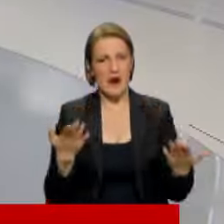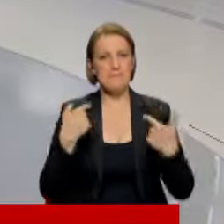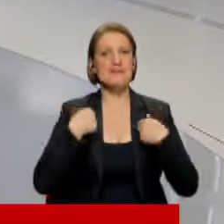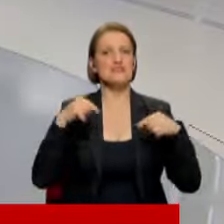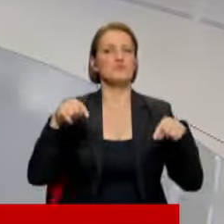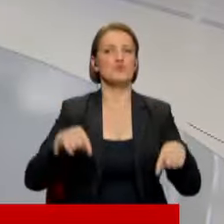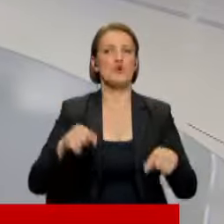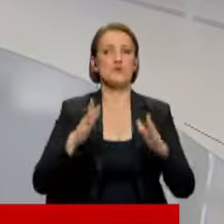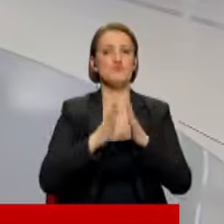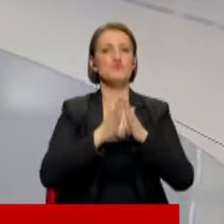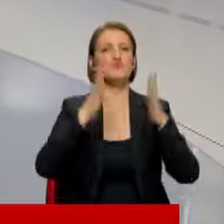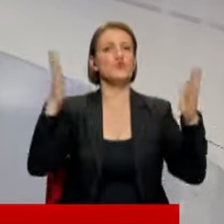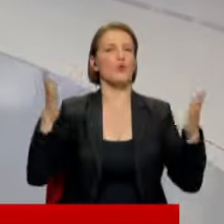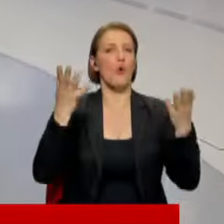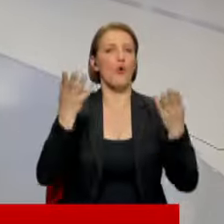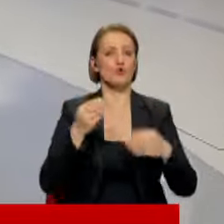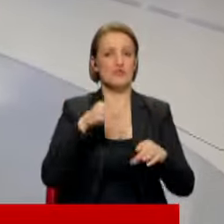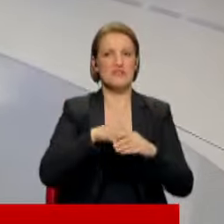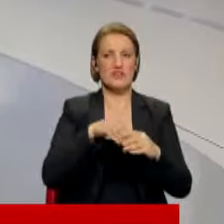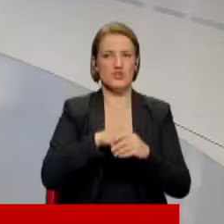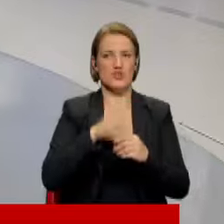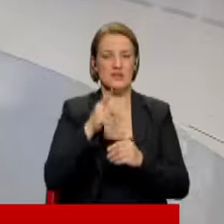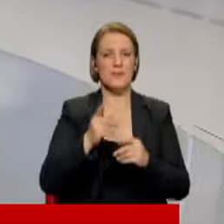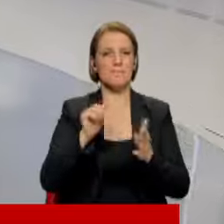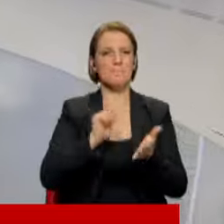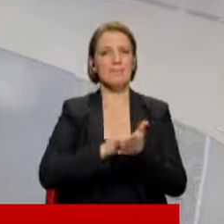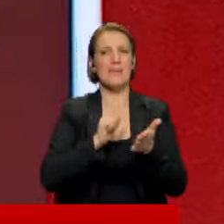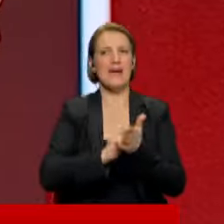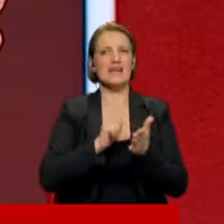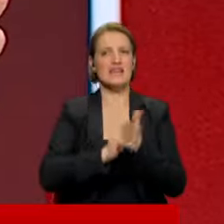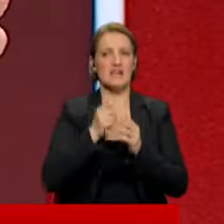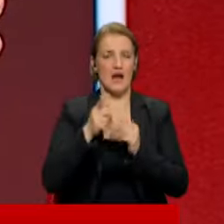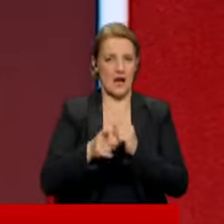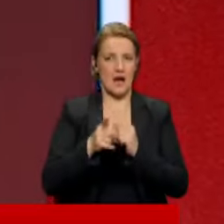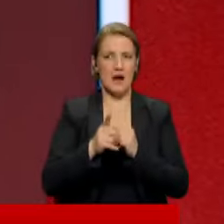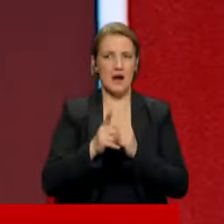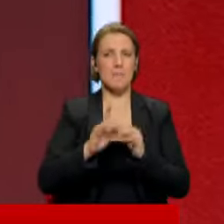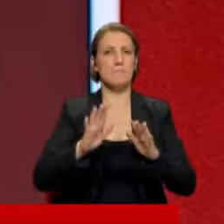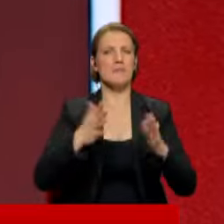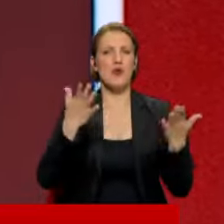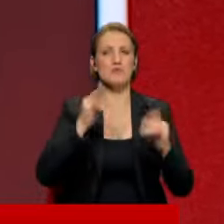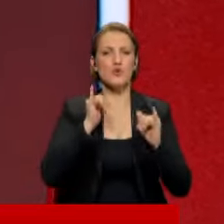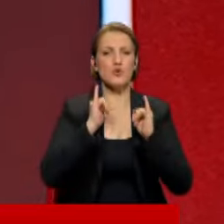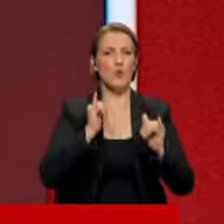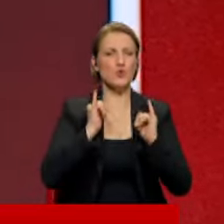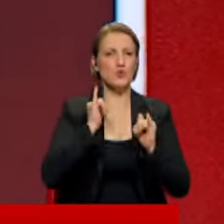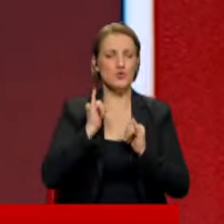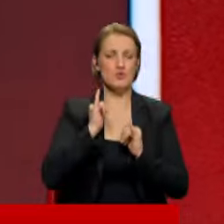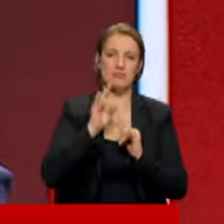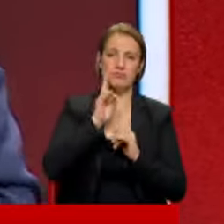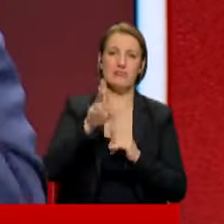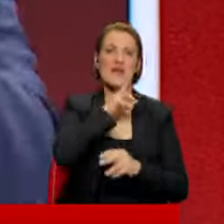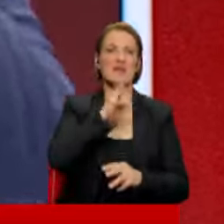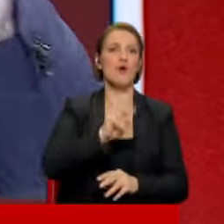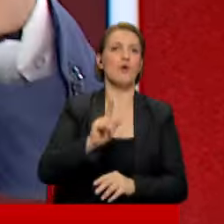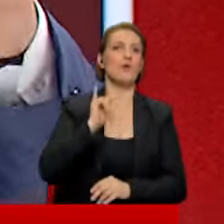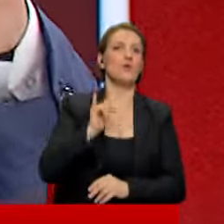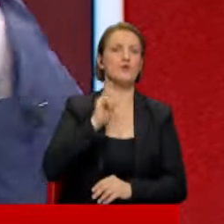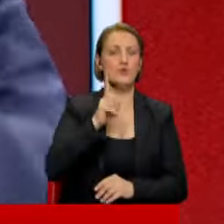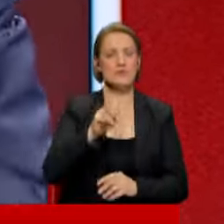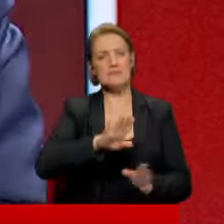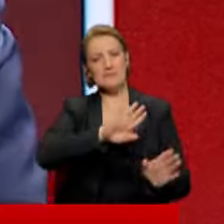burada büyük olduğumuz için biraz medyada reyting anlamında parlat bu kötü imajı yıkacağız